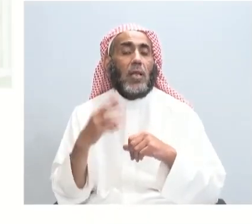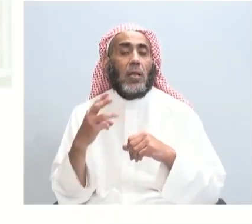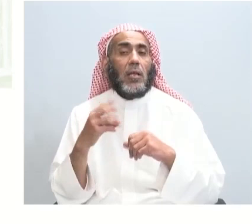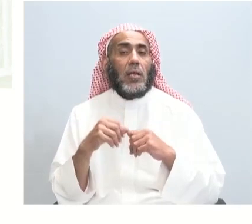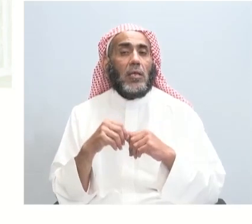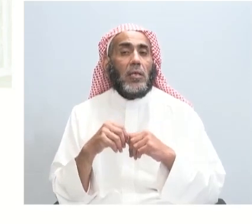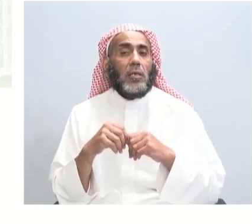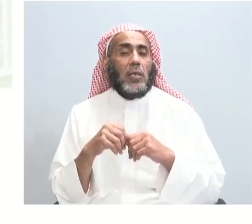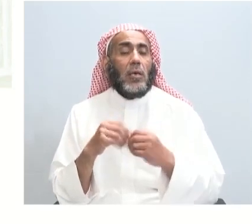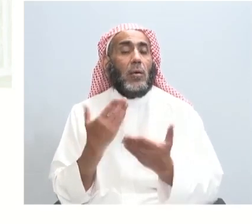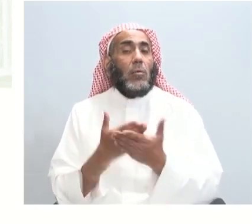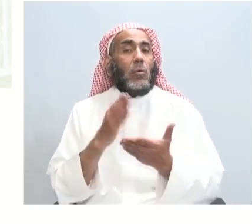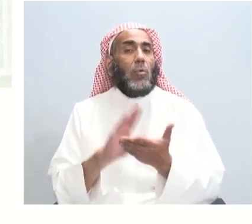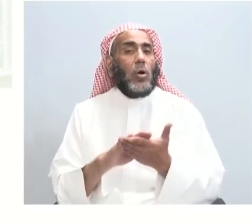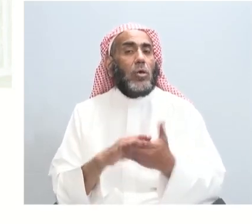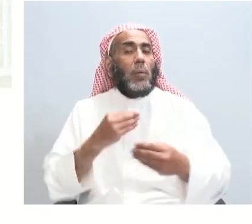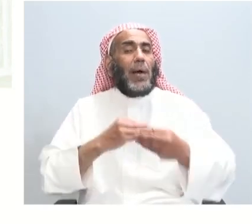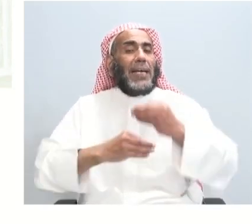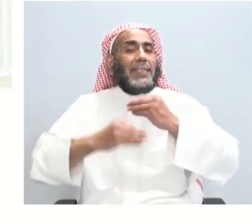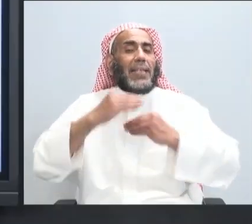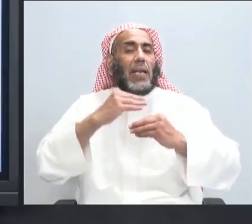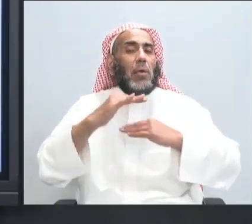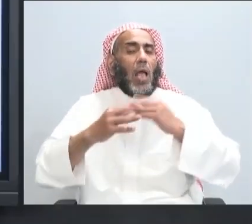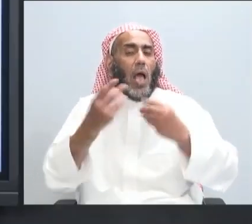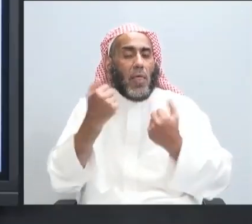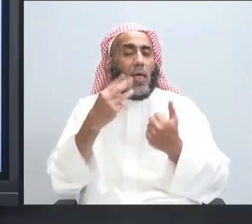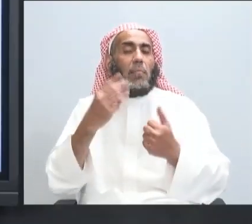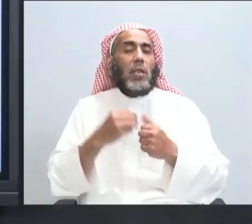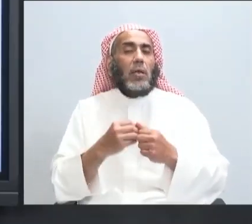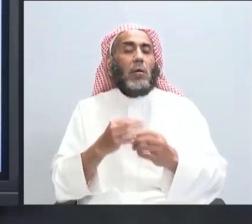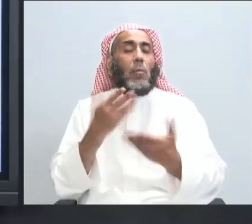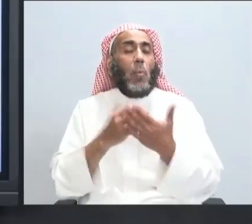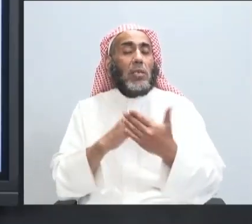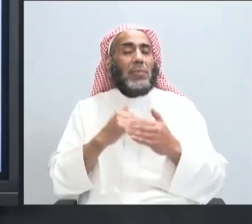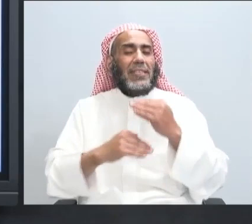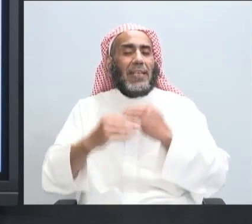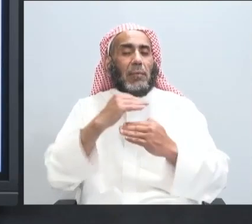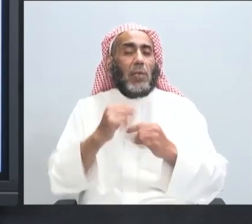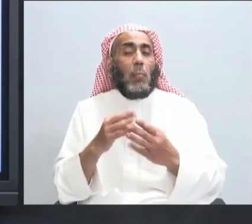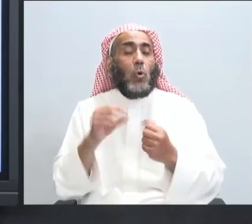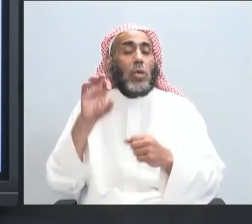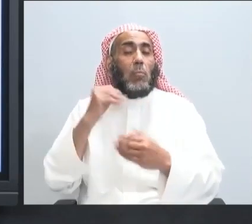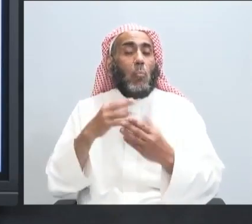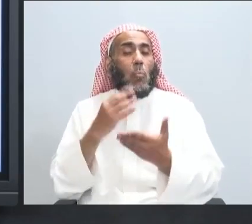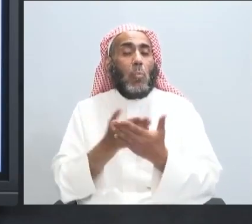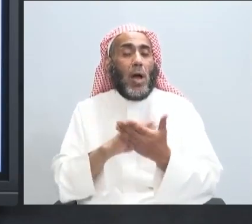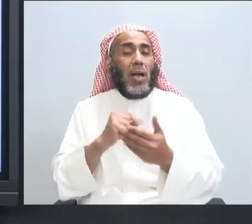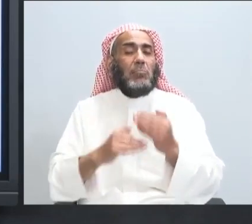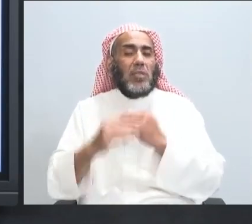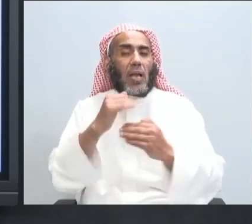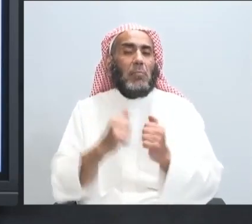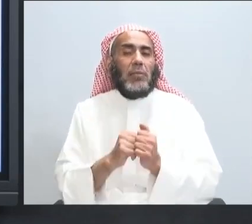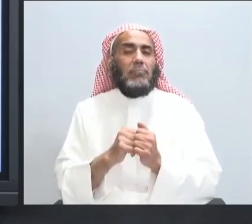هنا معجم التقليبات، أذكر ثلاث أمثلة من معاجم التقليبات أو معجم خاص